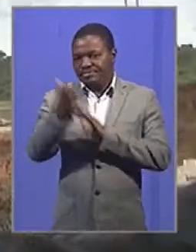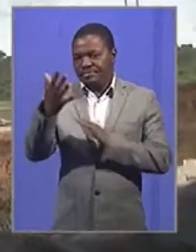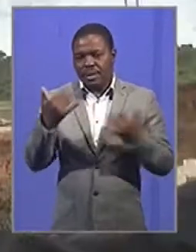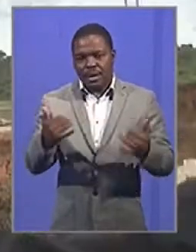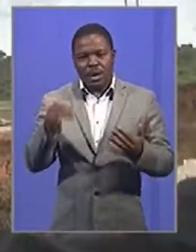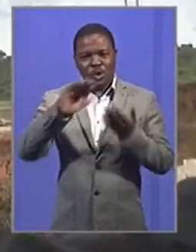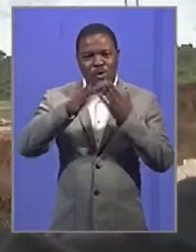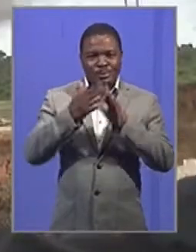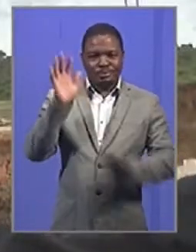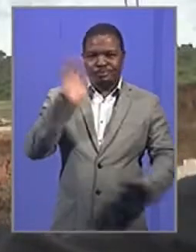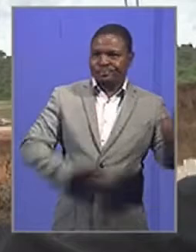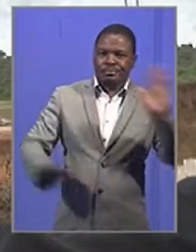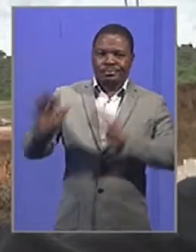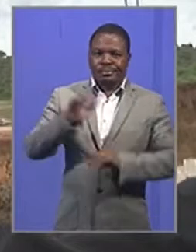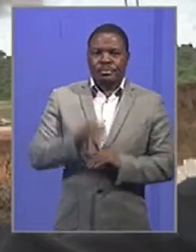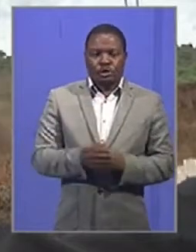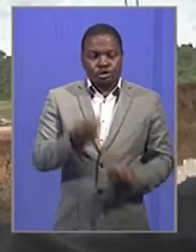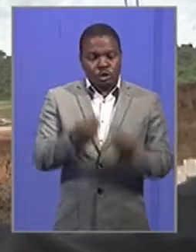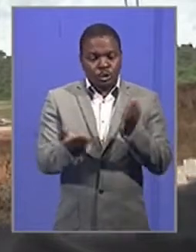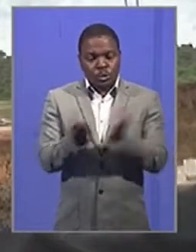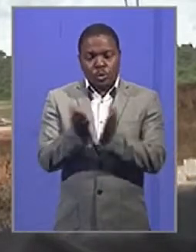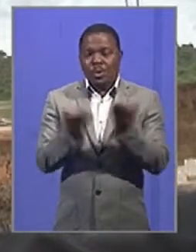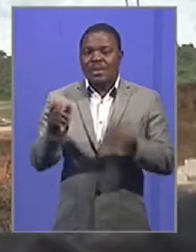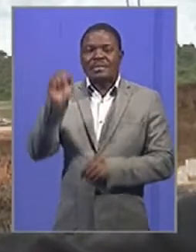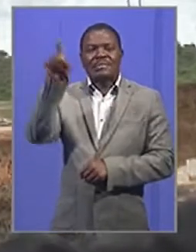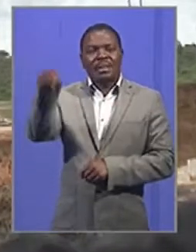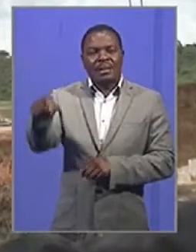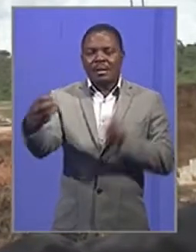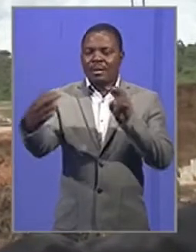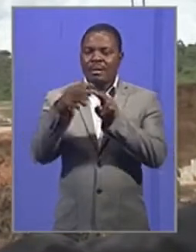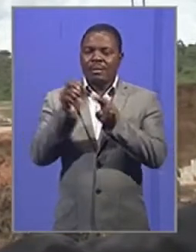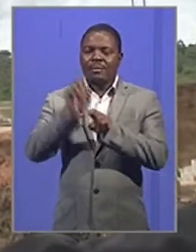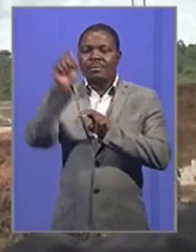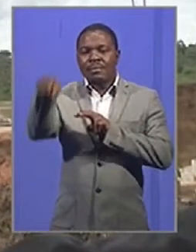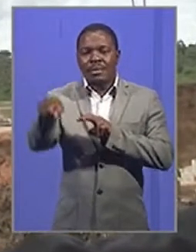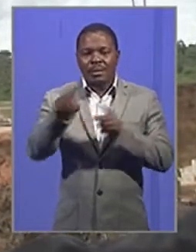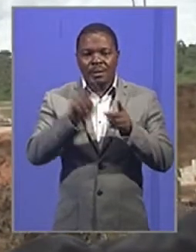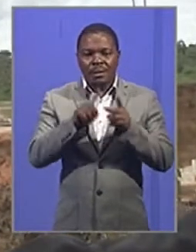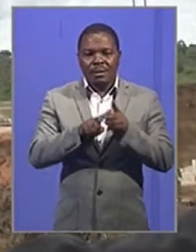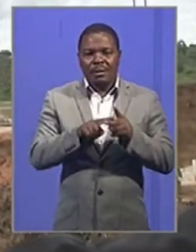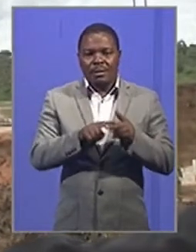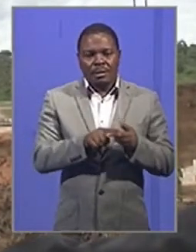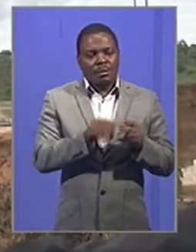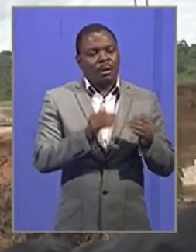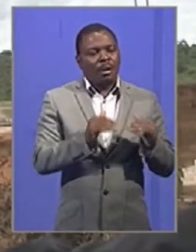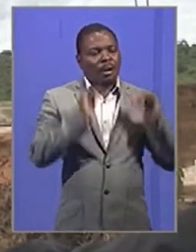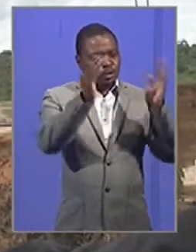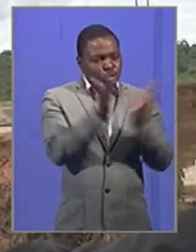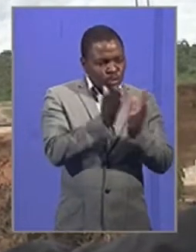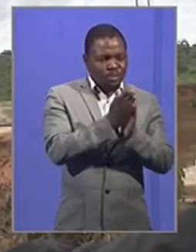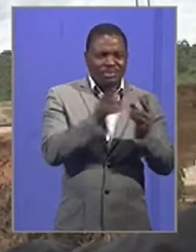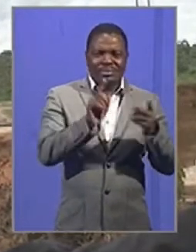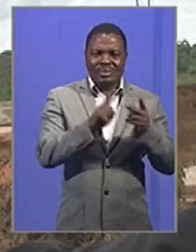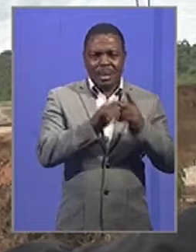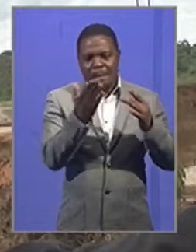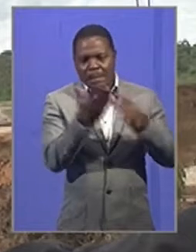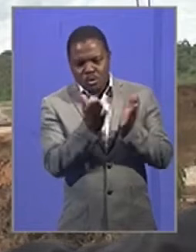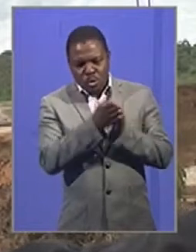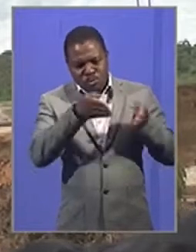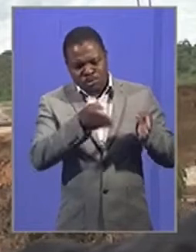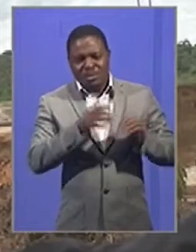gaeletswe. Bana ba rona ba tsena sekolo ka kwa. And dikolo di ka mo setting e ka mo di high school di middle school. So e re amile thata mo ileng gore